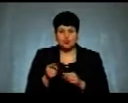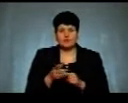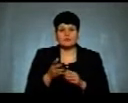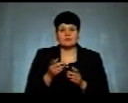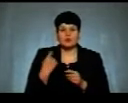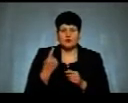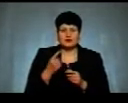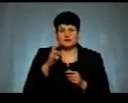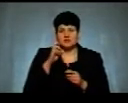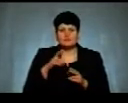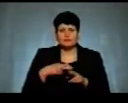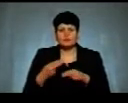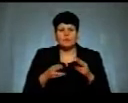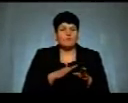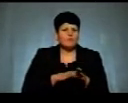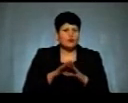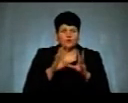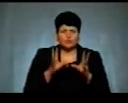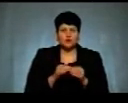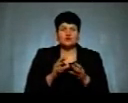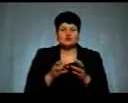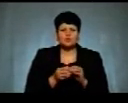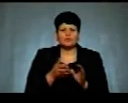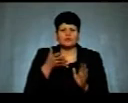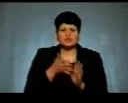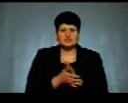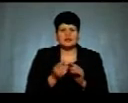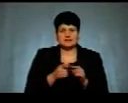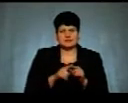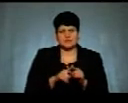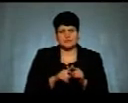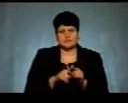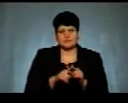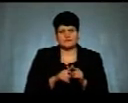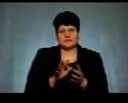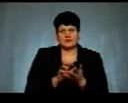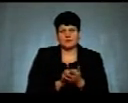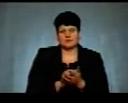компенсує в повному об'ємі ту суму, яку він витрачає за цей піднайом житла.